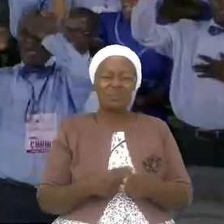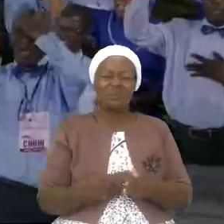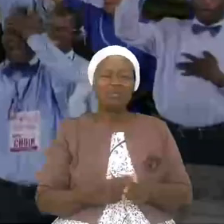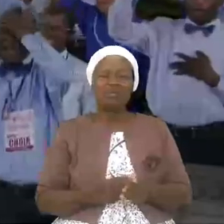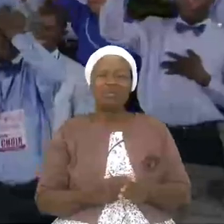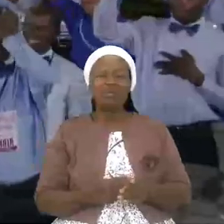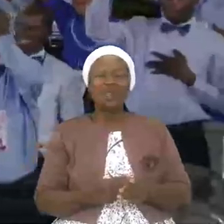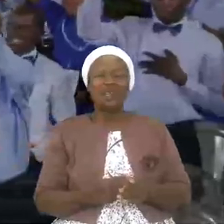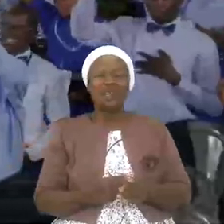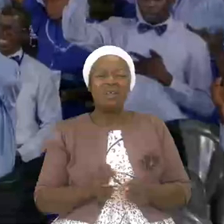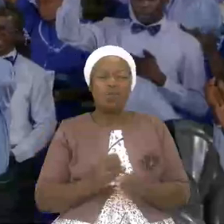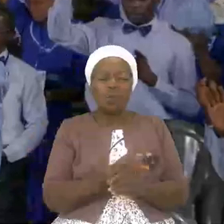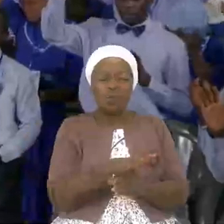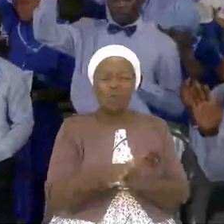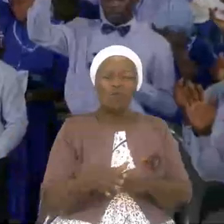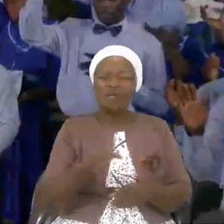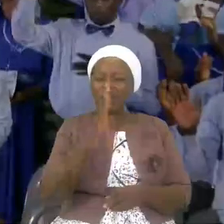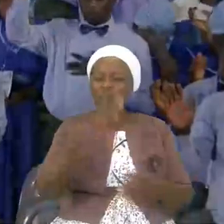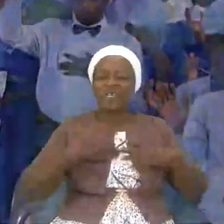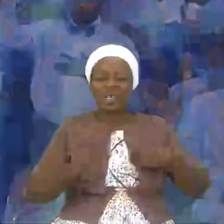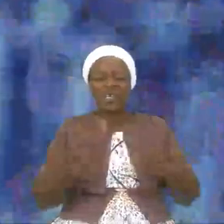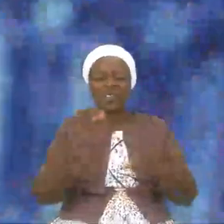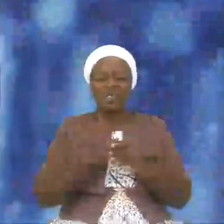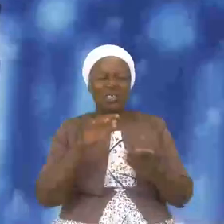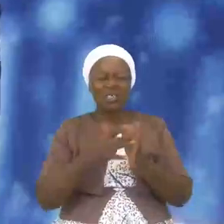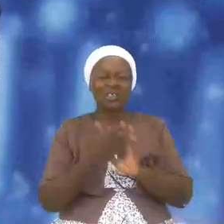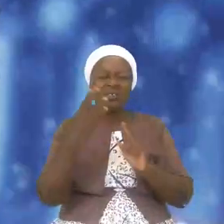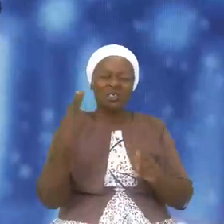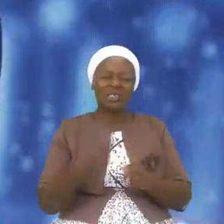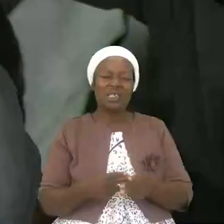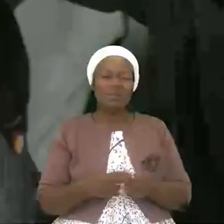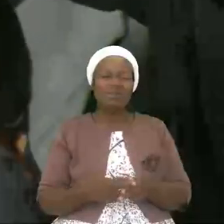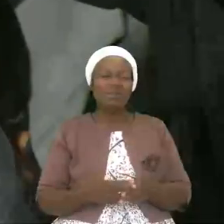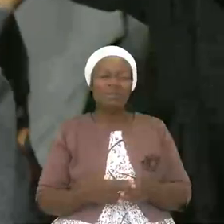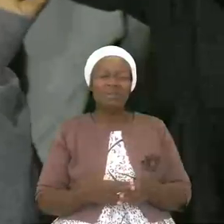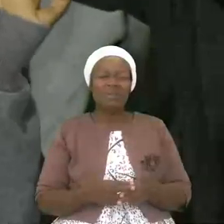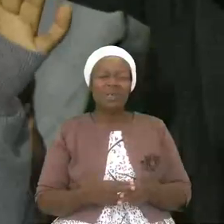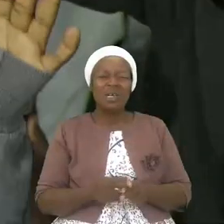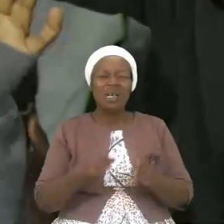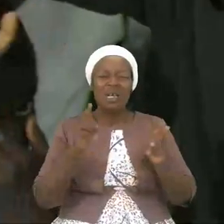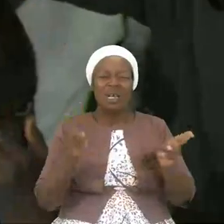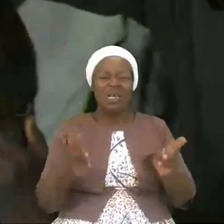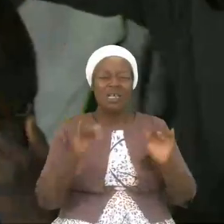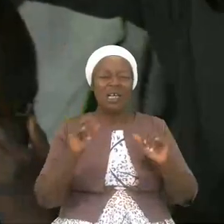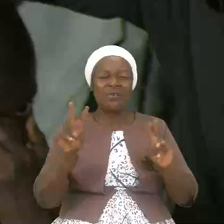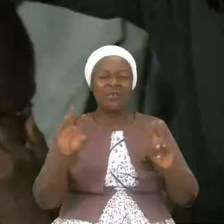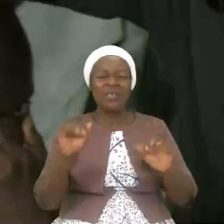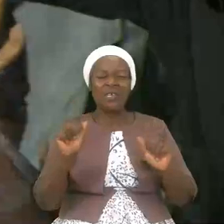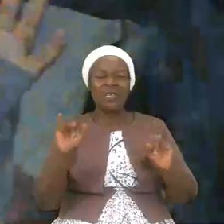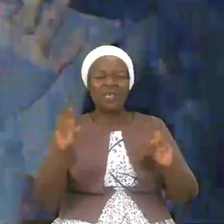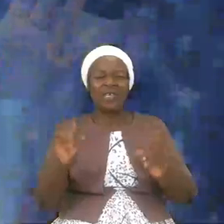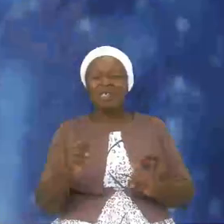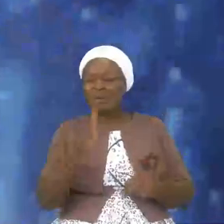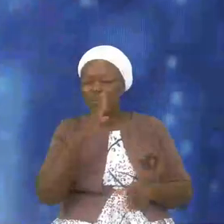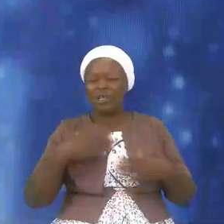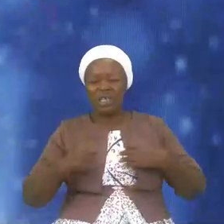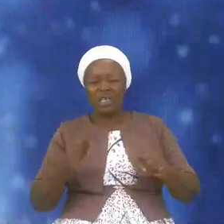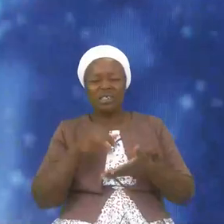Jésus. Covid, sois guéri au nom de Jésus. VIH/SIDA, sois guéri au nom